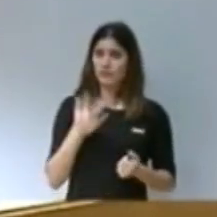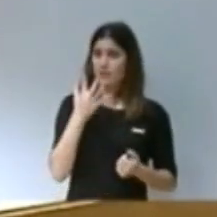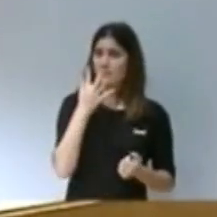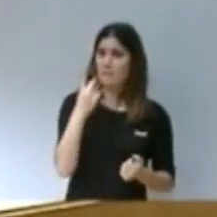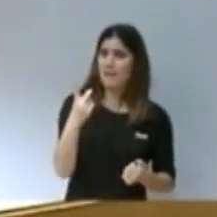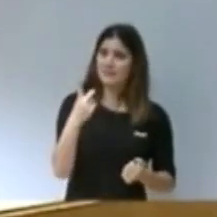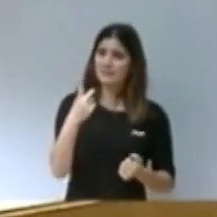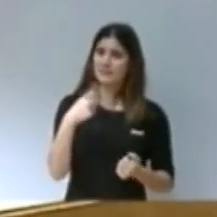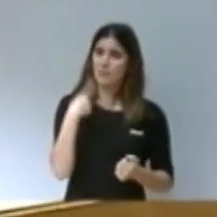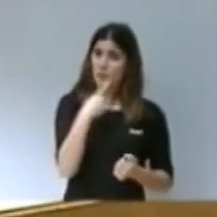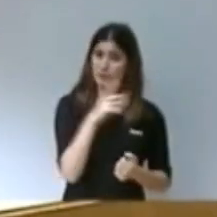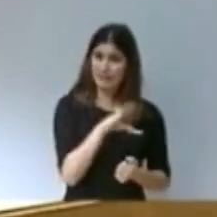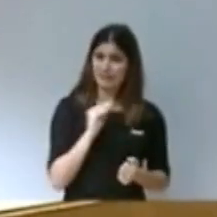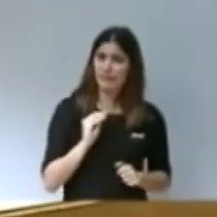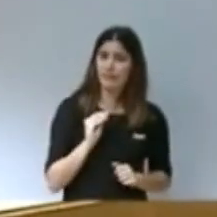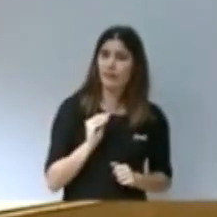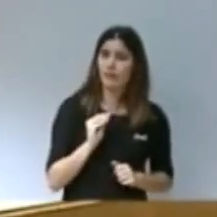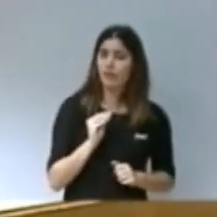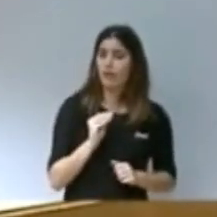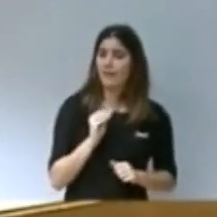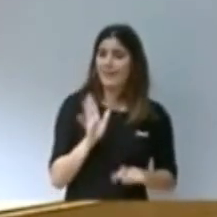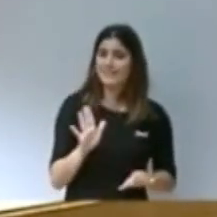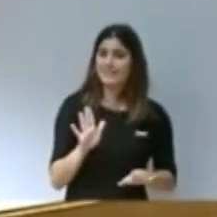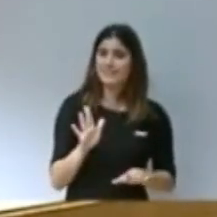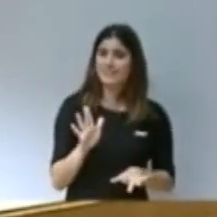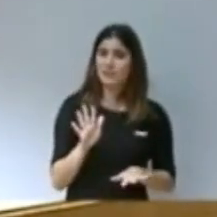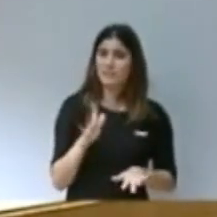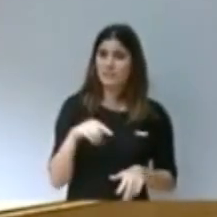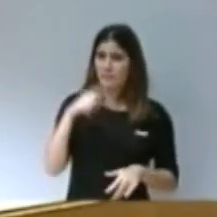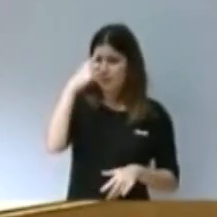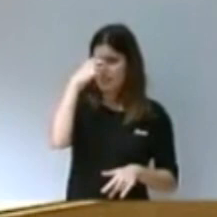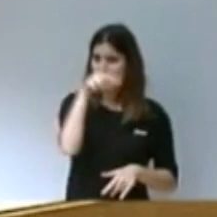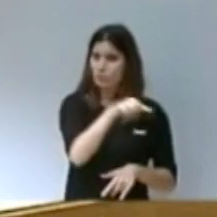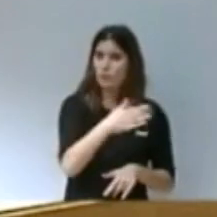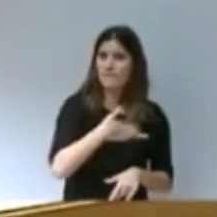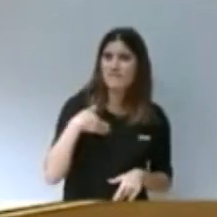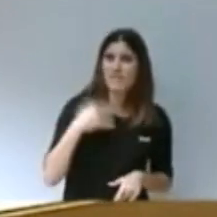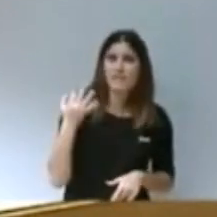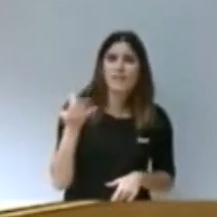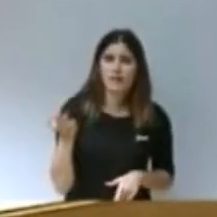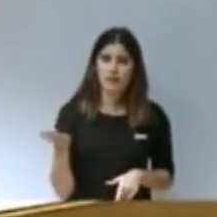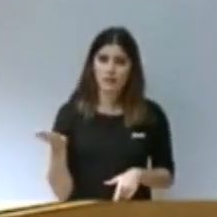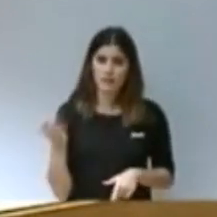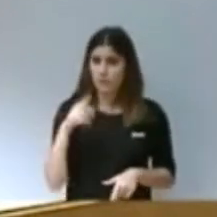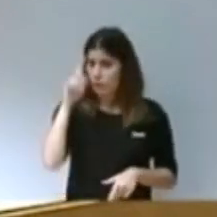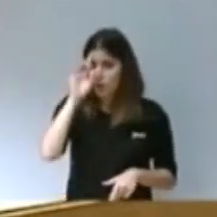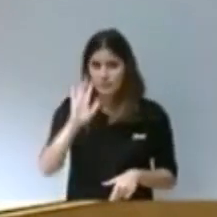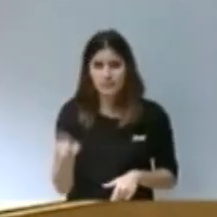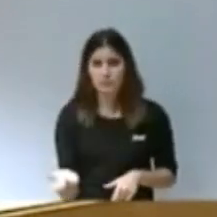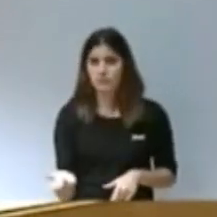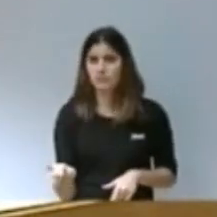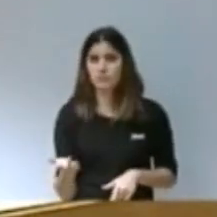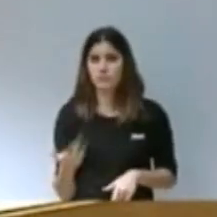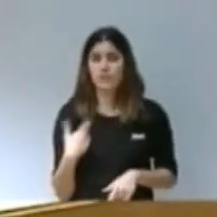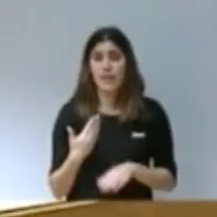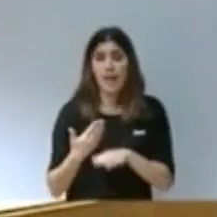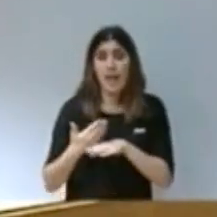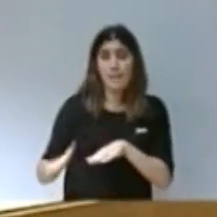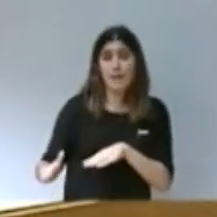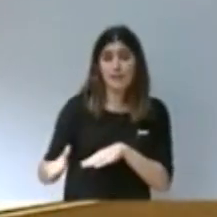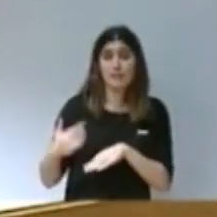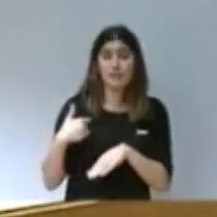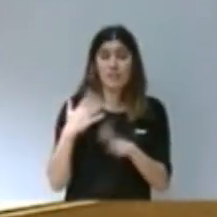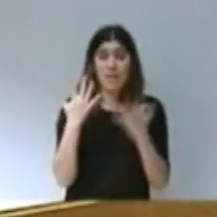En fi, el que més me costa és saber què vol vostè. A banda de